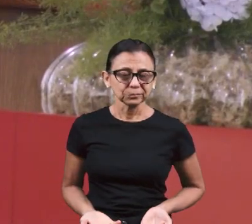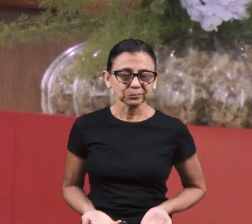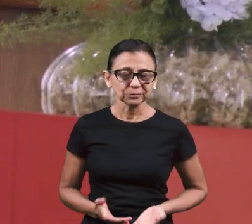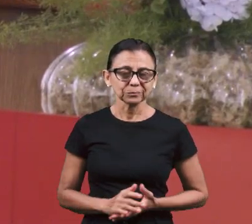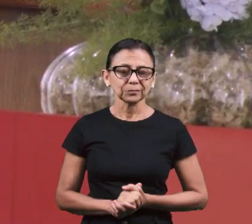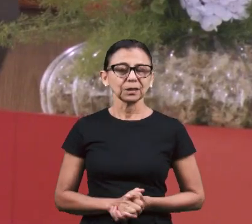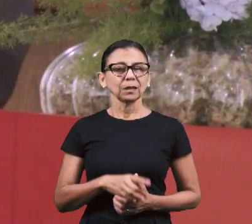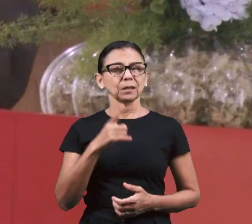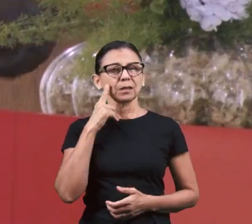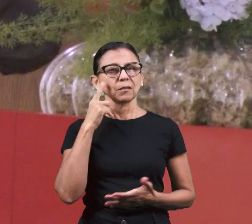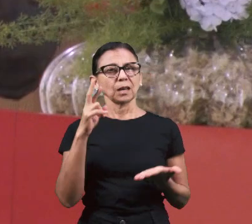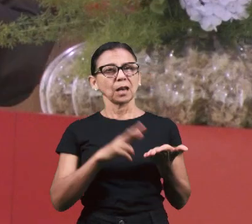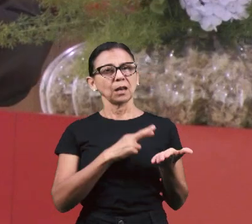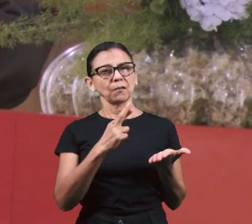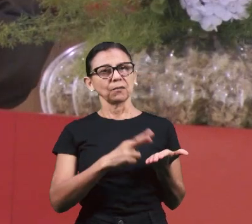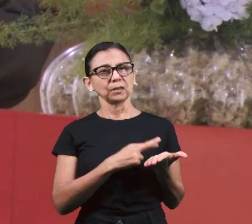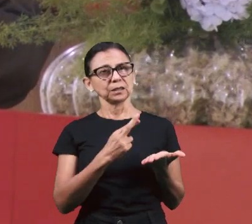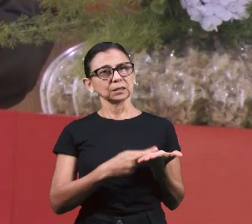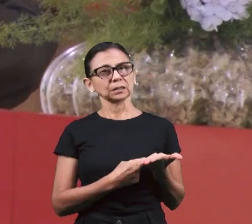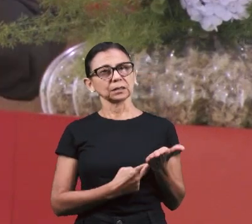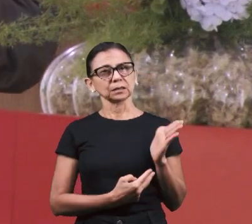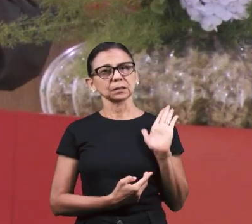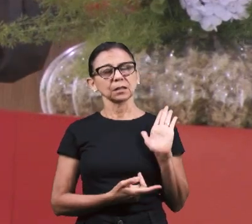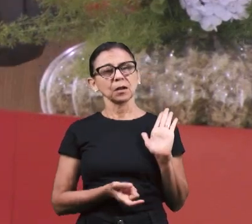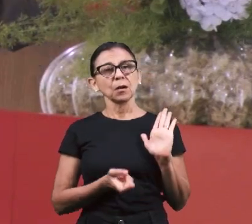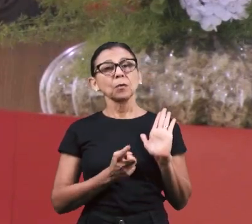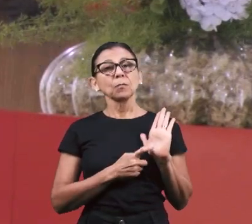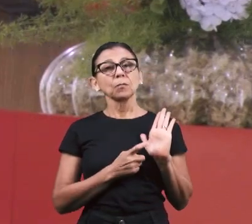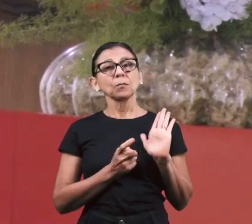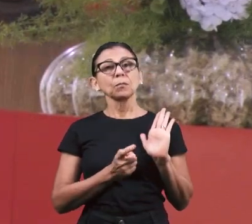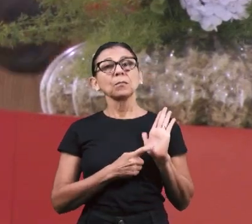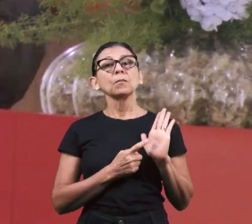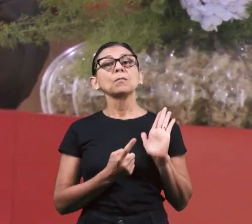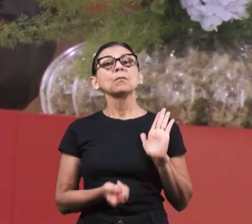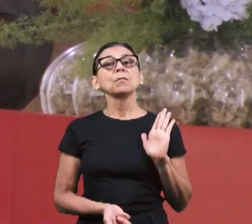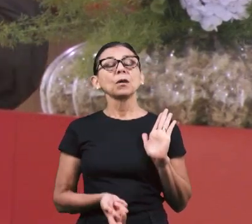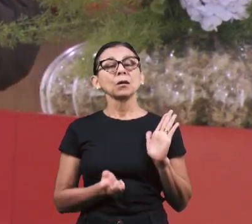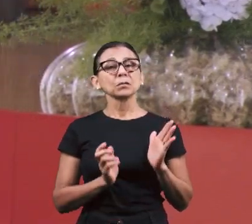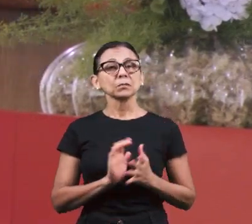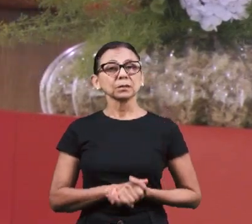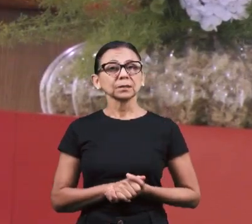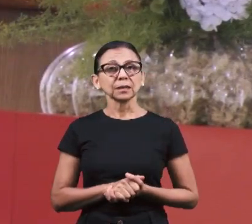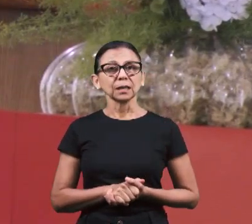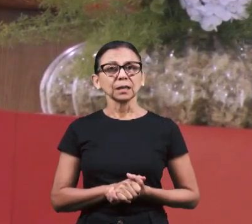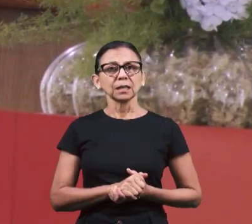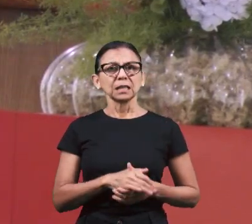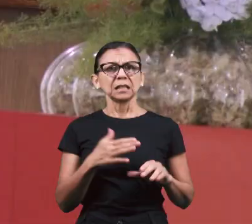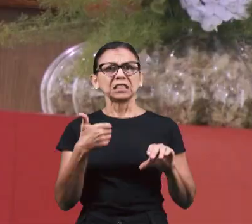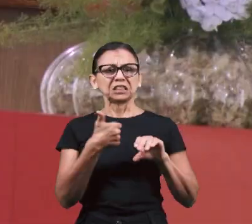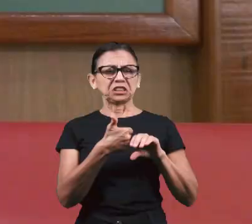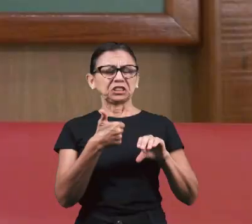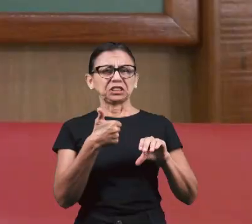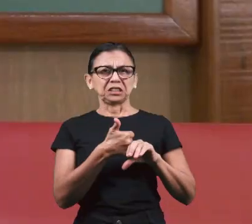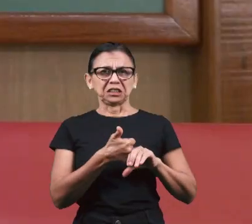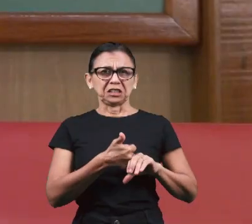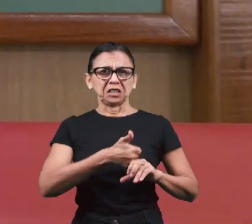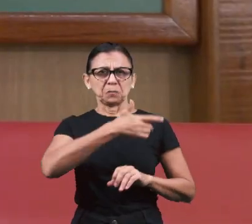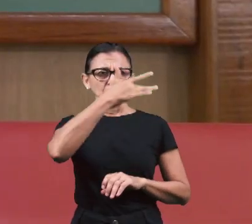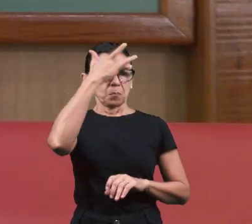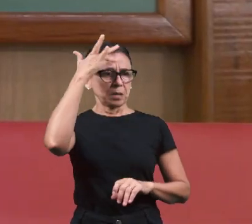christianisme que tout le monde pensait qu'étaient des saints, des personnes